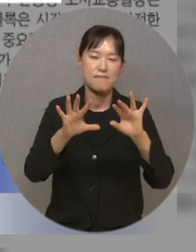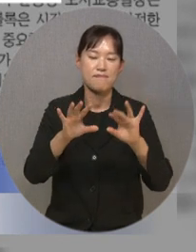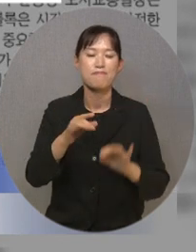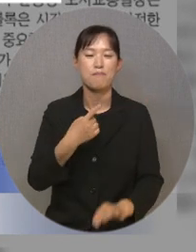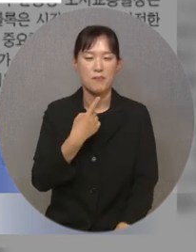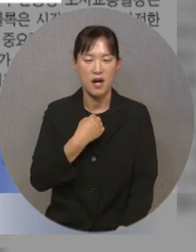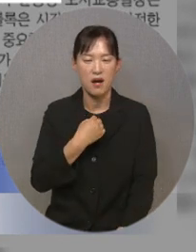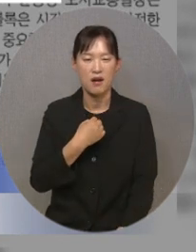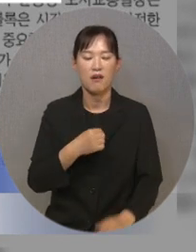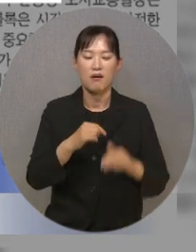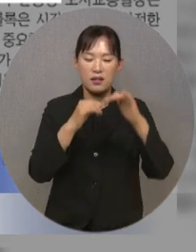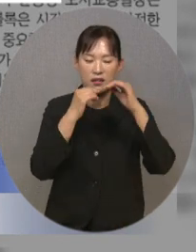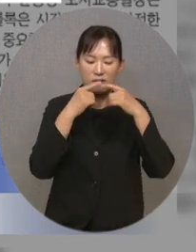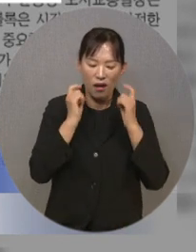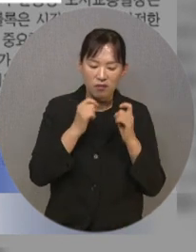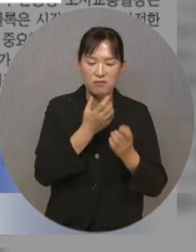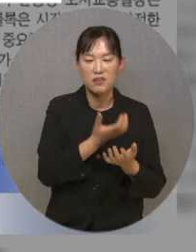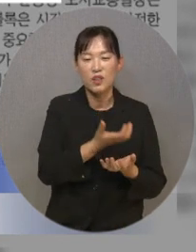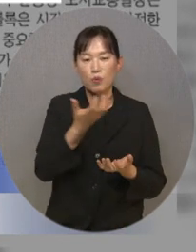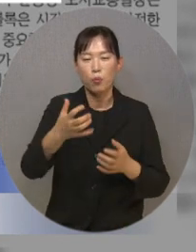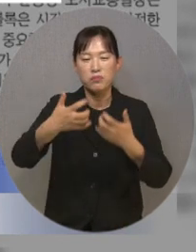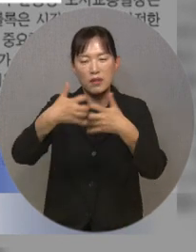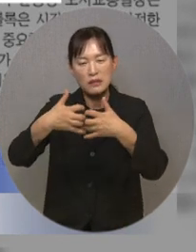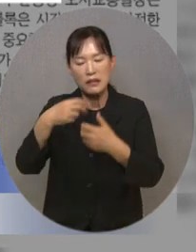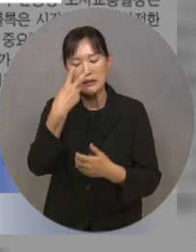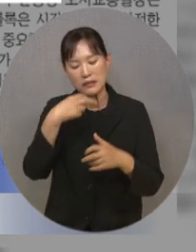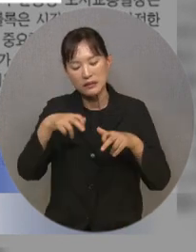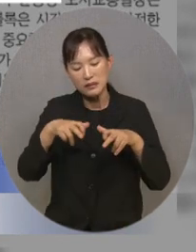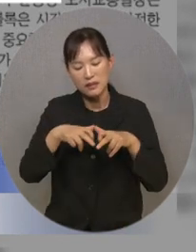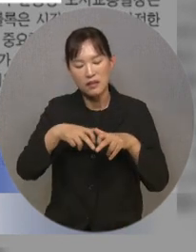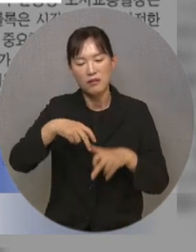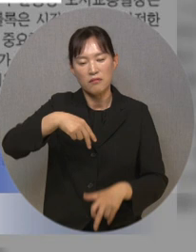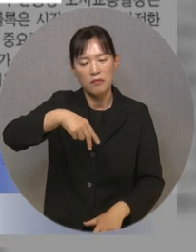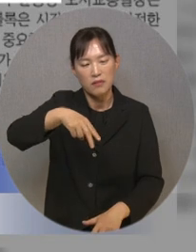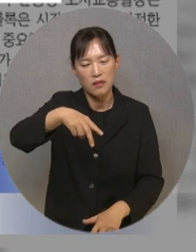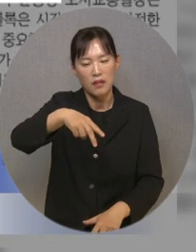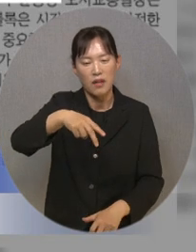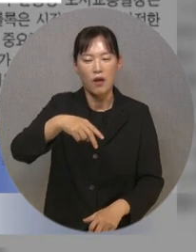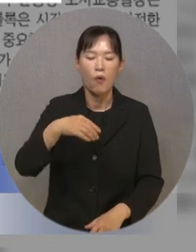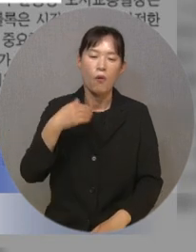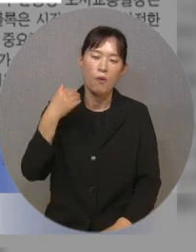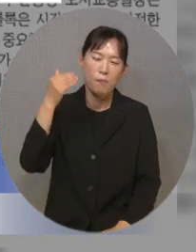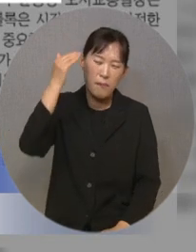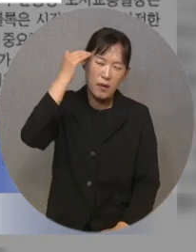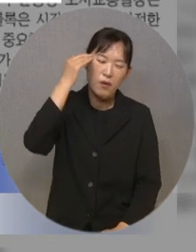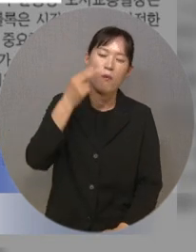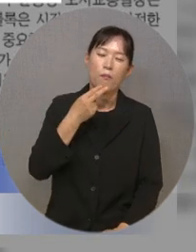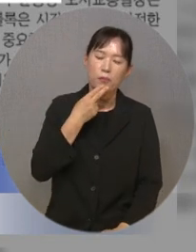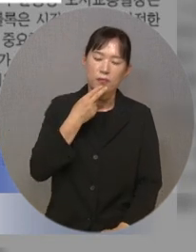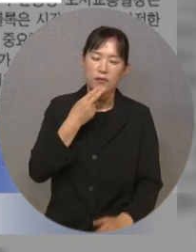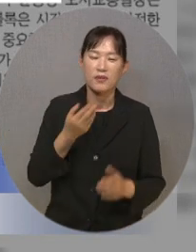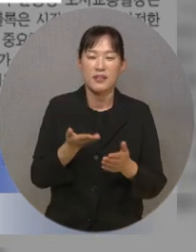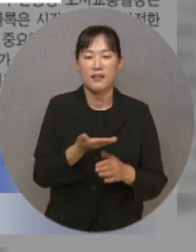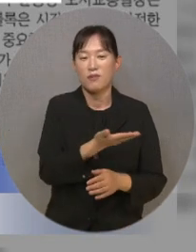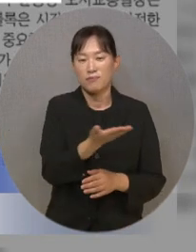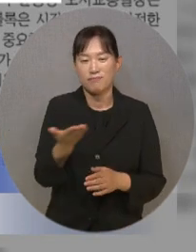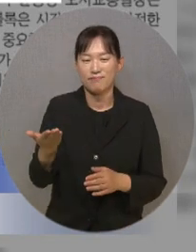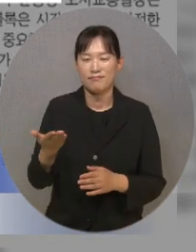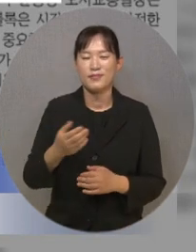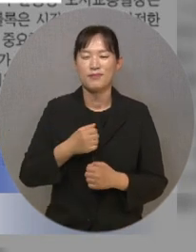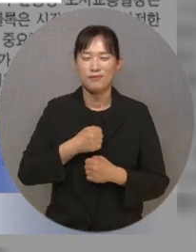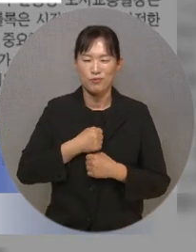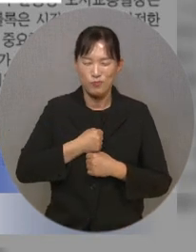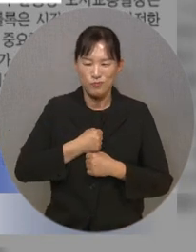함께이 개인형 이동 장치가 시각장애 보행에 장애물이 되지 않도록 시민들의 각별한 주의가